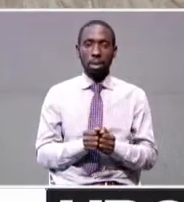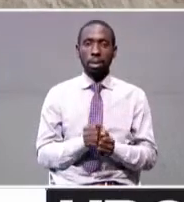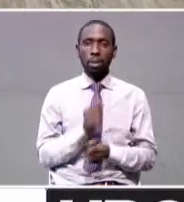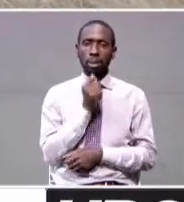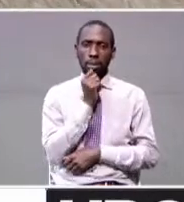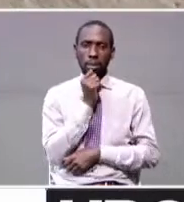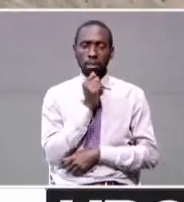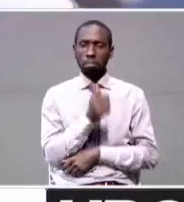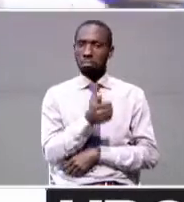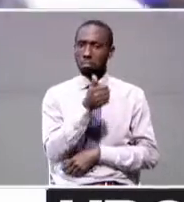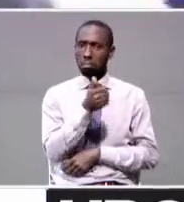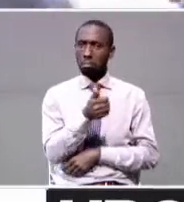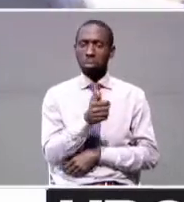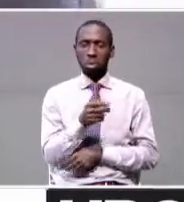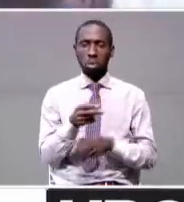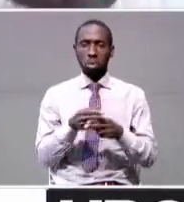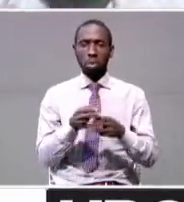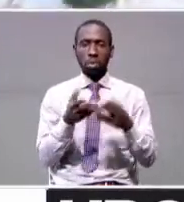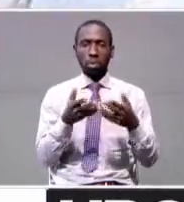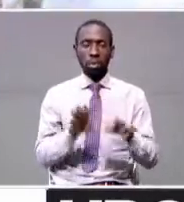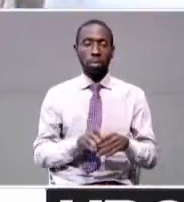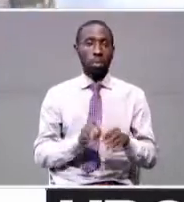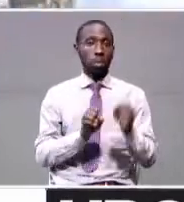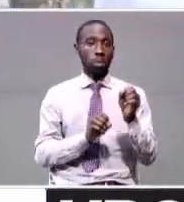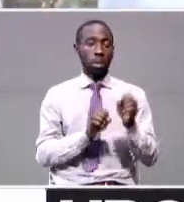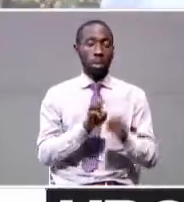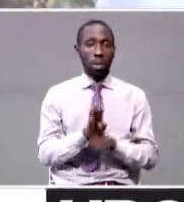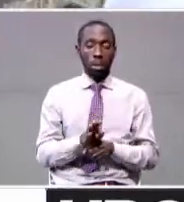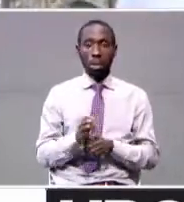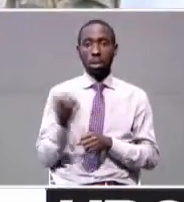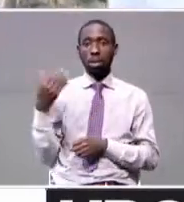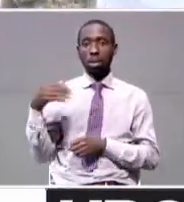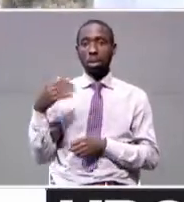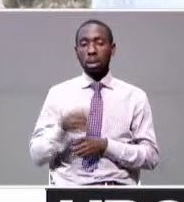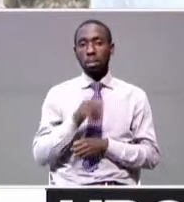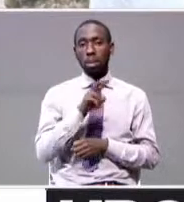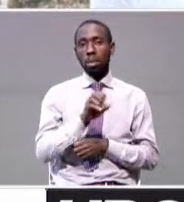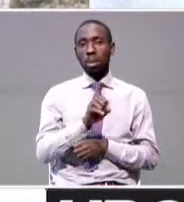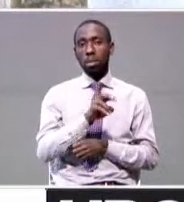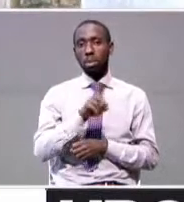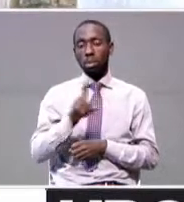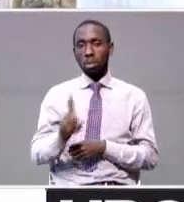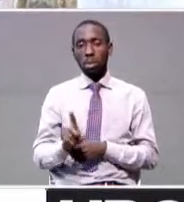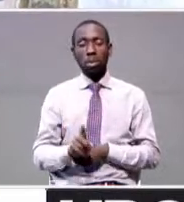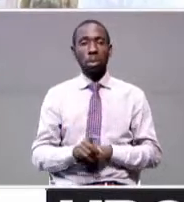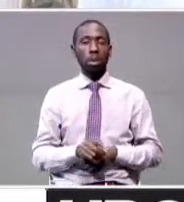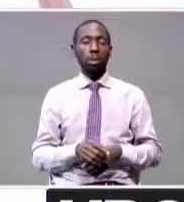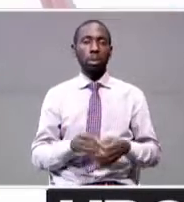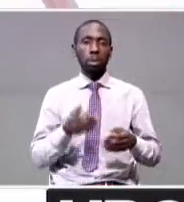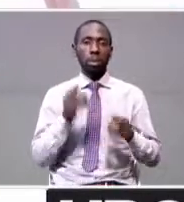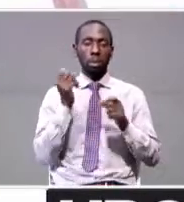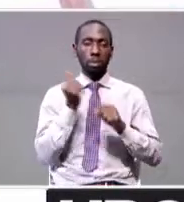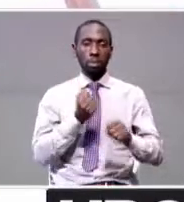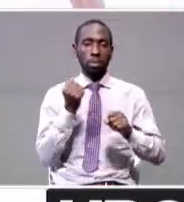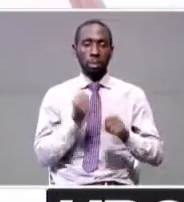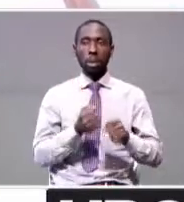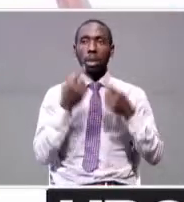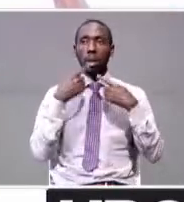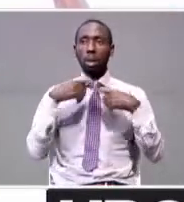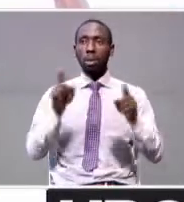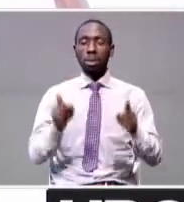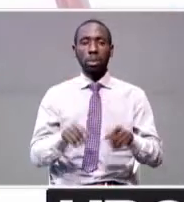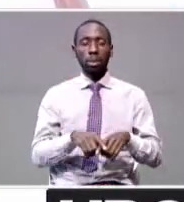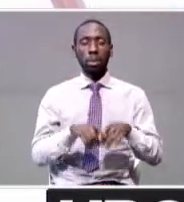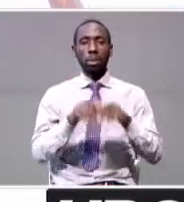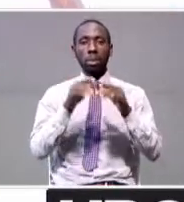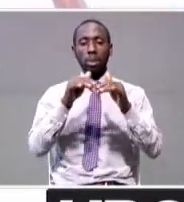essuubi. Nga 14 mukulu kusabitungotungo 221 mu butongole Katikkiro yatongoza omulimu gw'okusereka era okuva